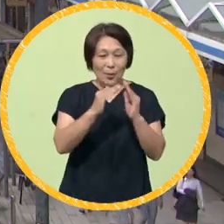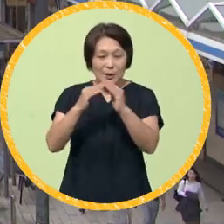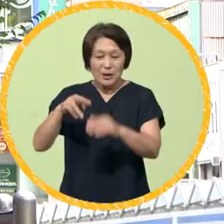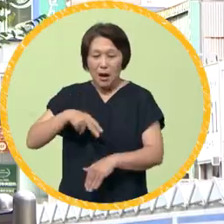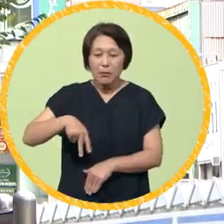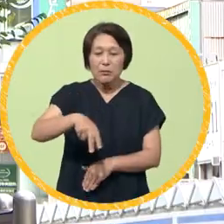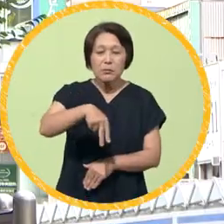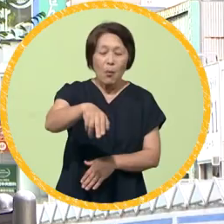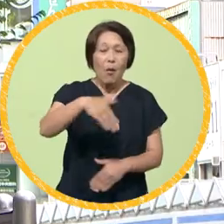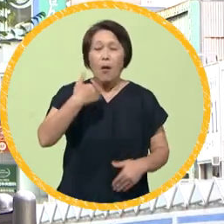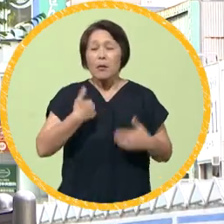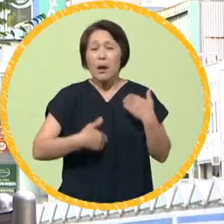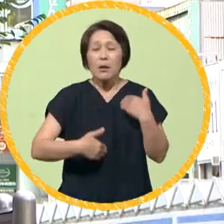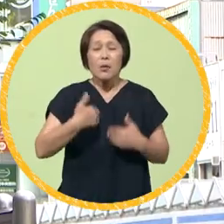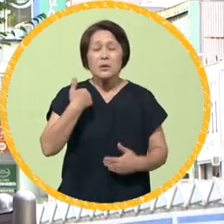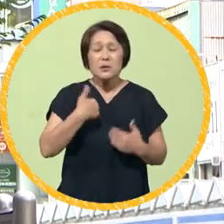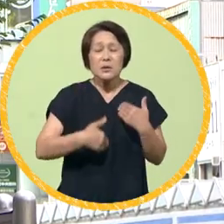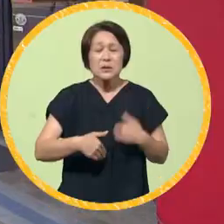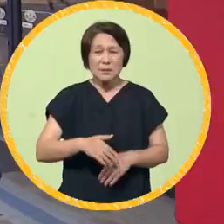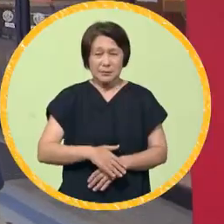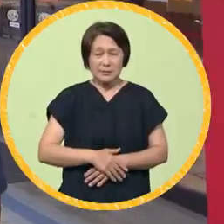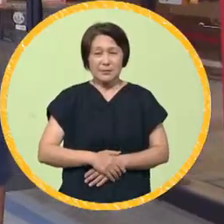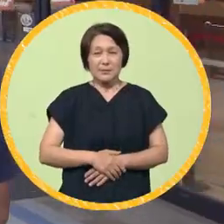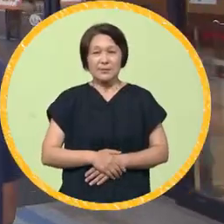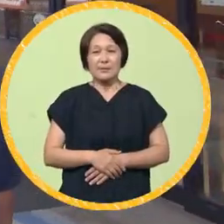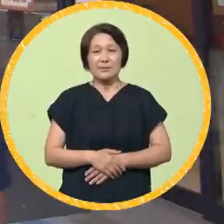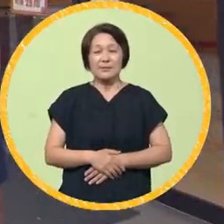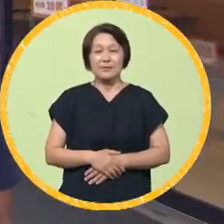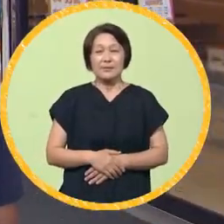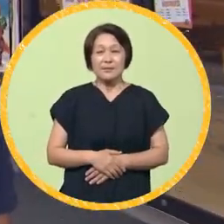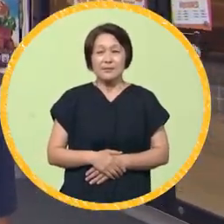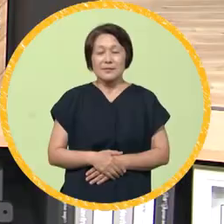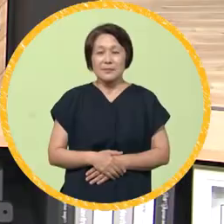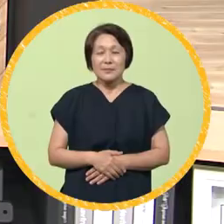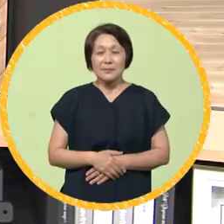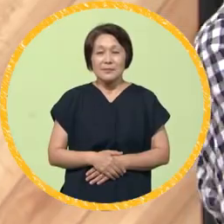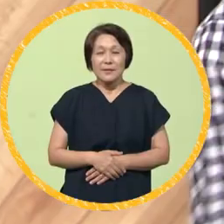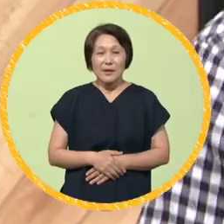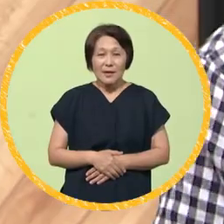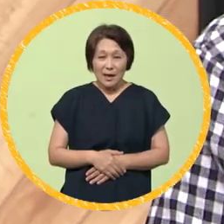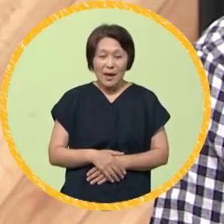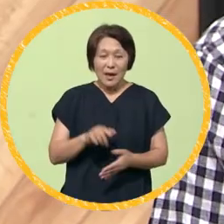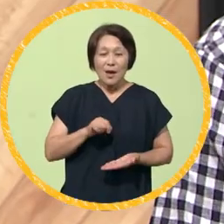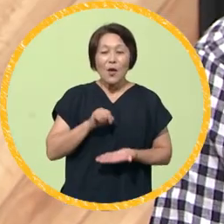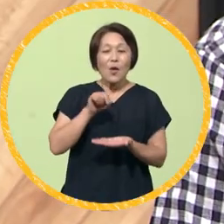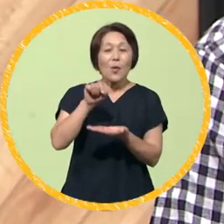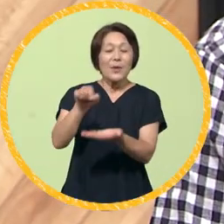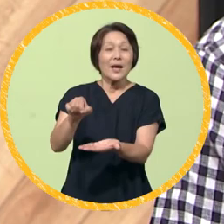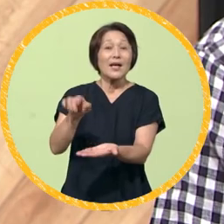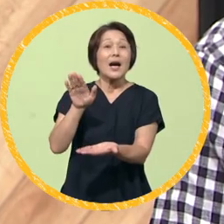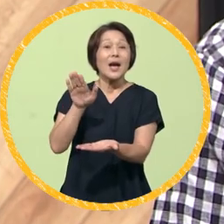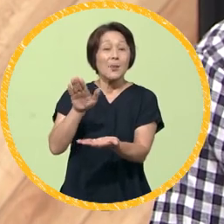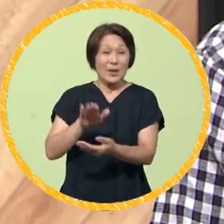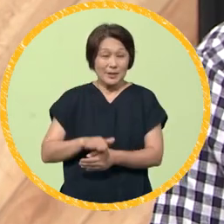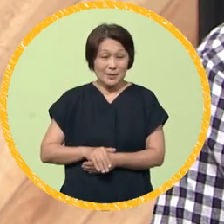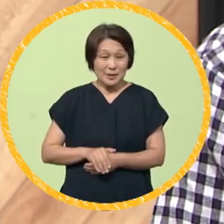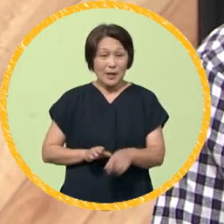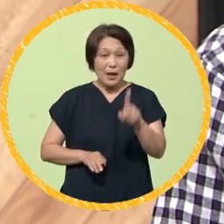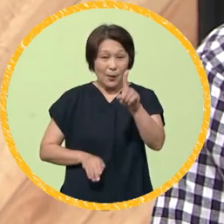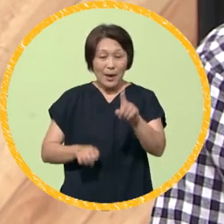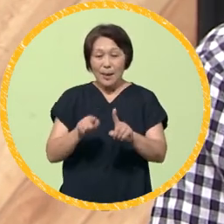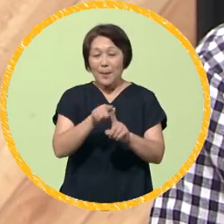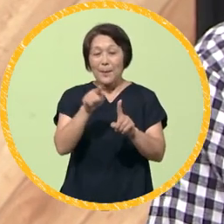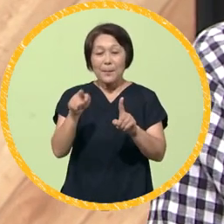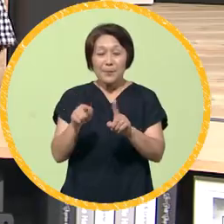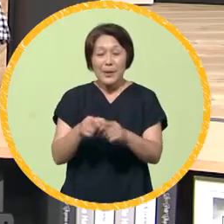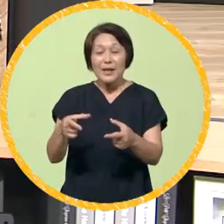。 そうそうそう、本当ワンピース一色になってたんですよ。そしてお土産がありましてですね、 はい はい、ワンピースとコラボしたケーキ